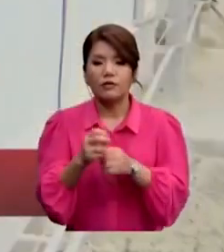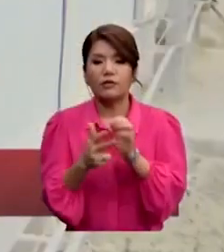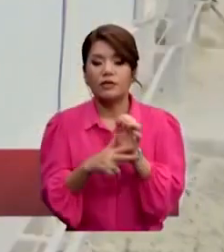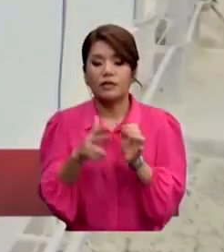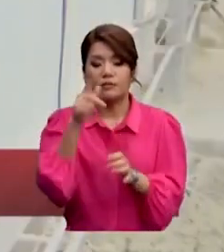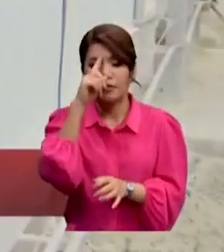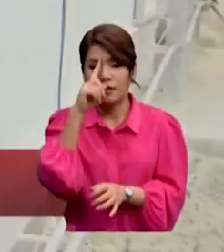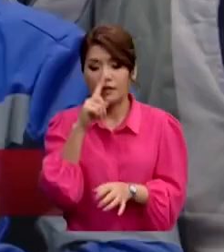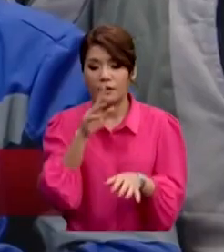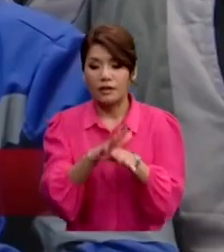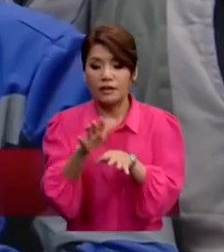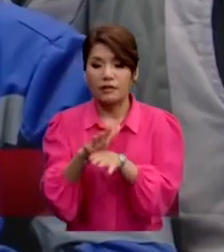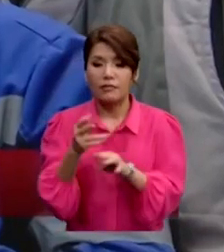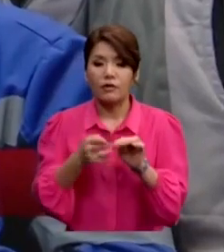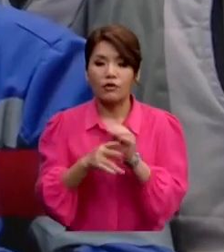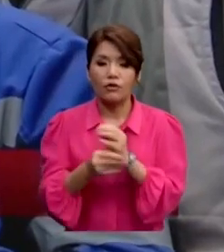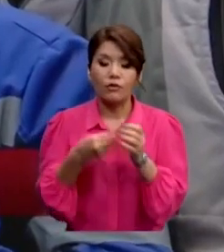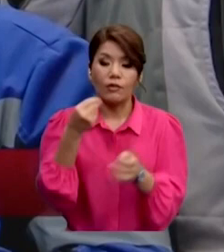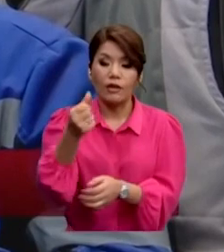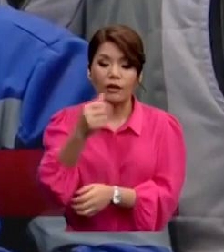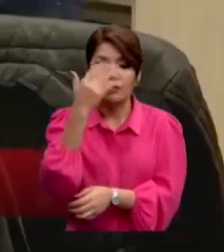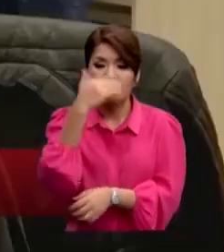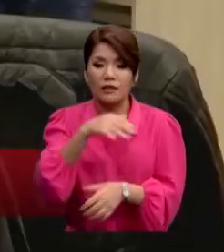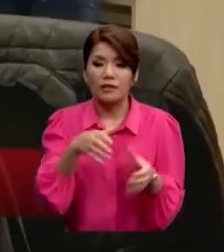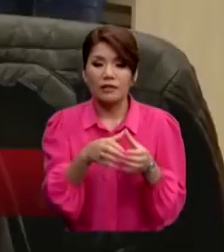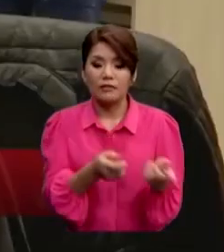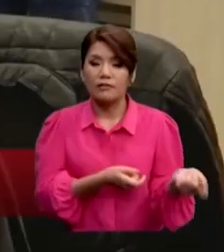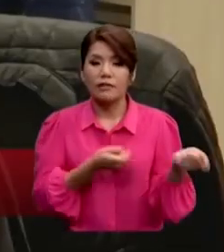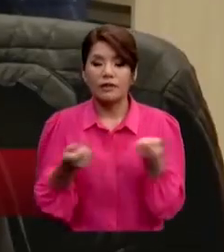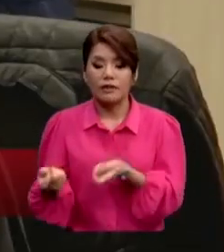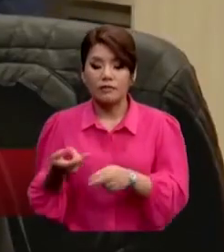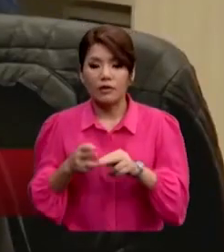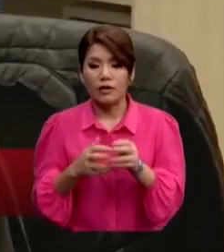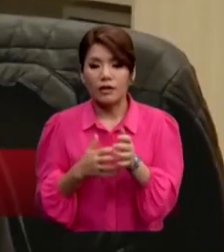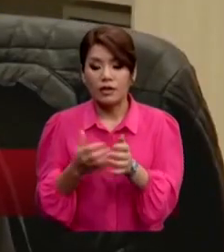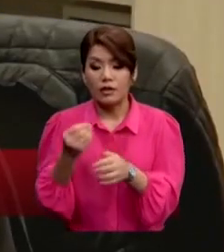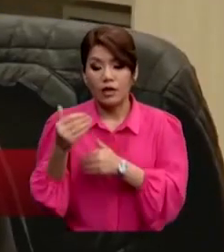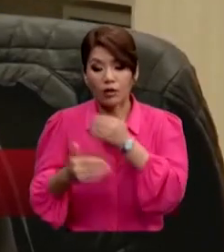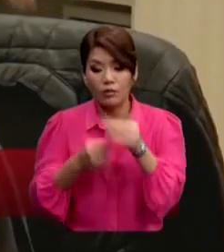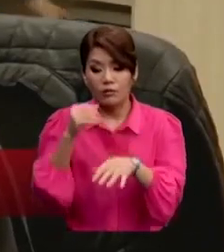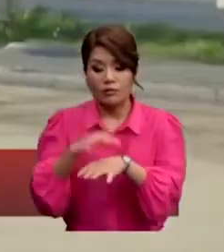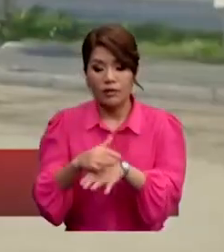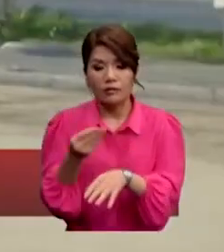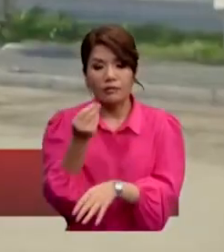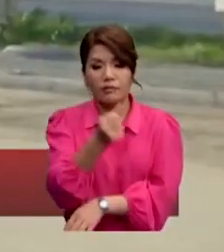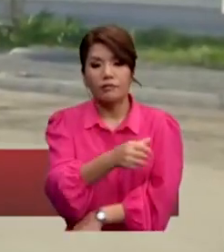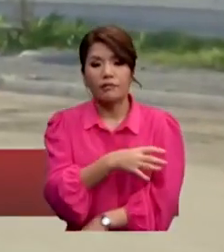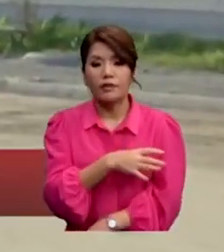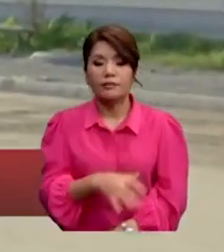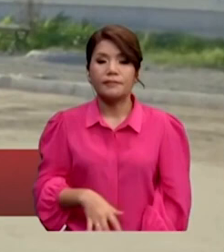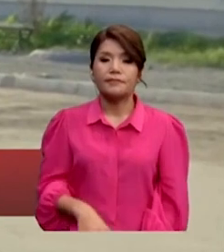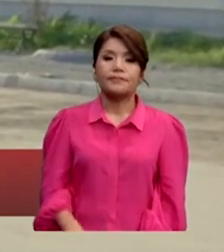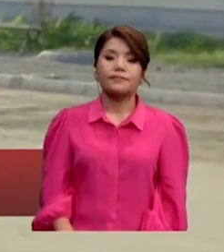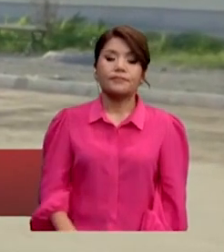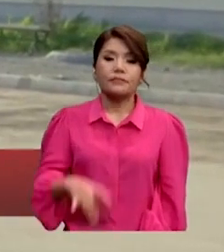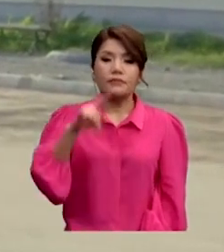жүзеге асырды. Бұл мақсатқа акционерлер қаржы құйып, шетелдік инвестициялар тартылды. Жетпесін Қазақстанның даму банкі несиелендірді. Банк развития Казахстана